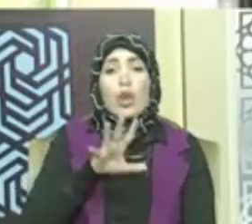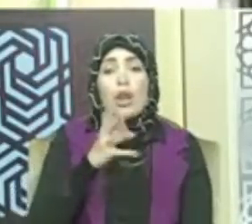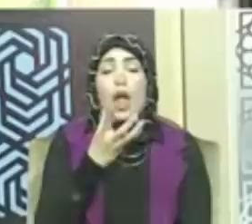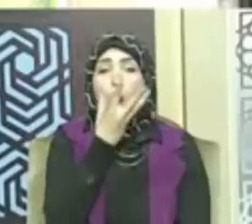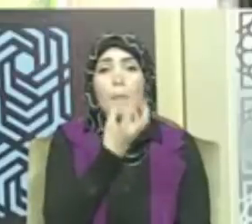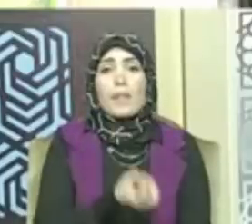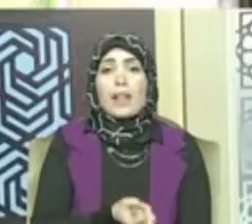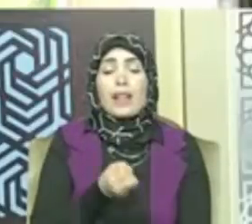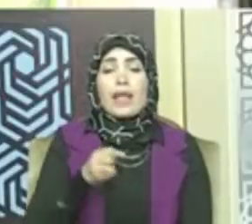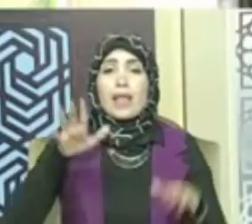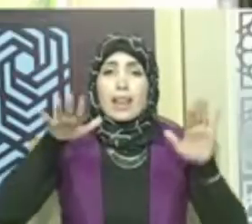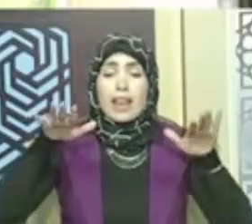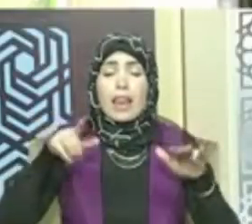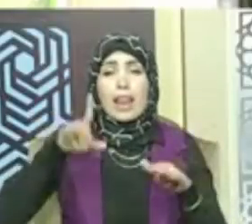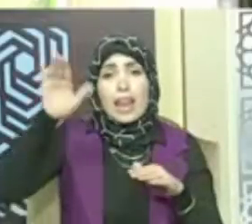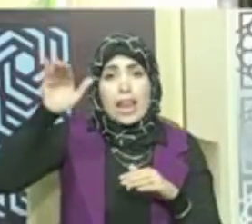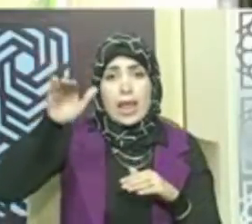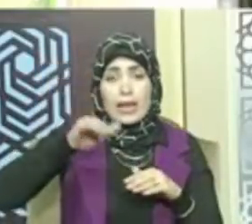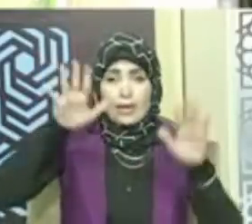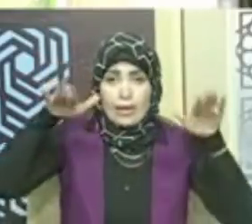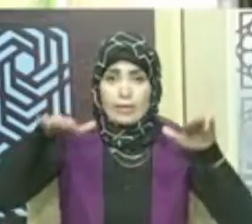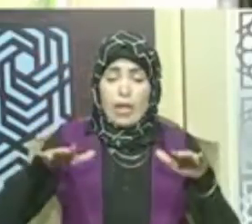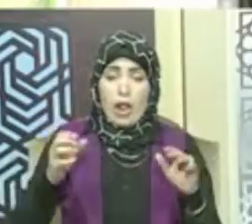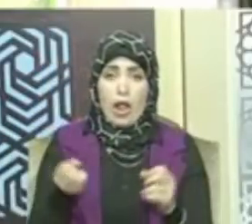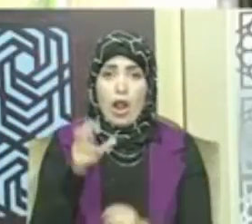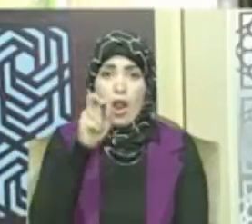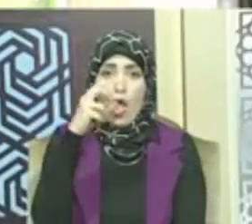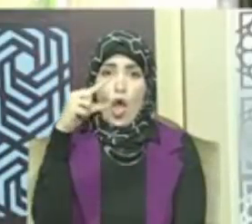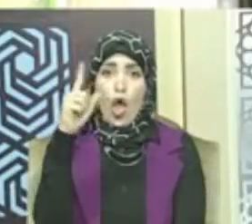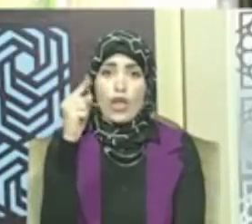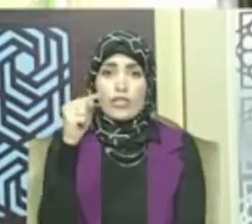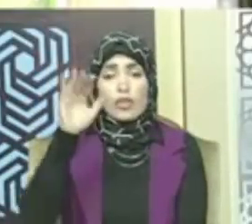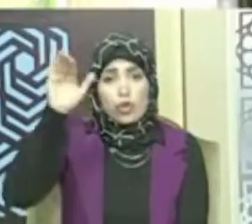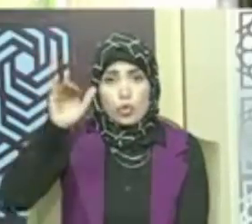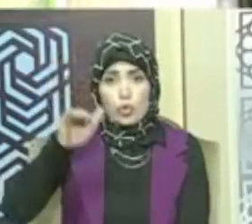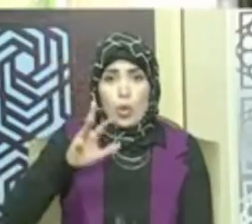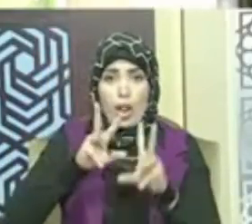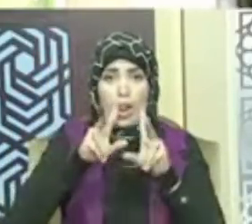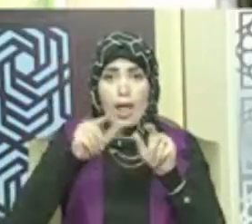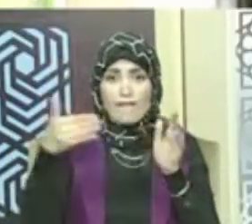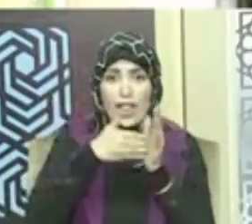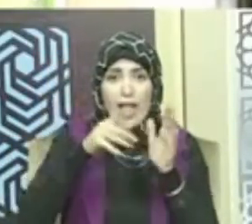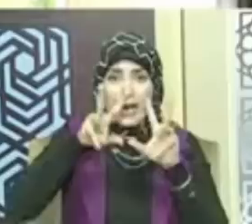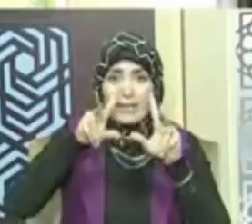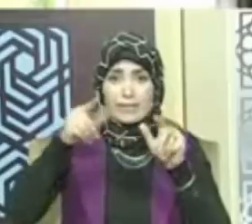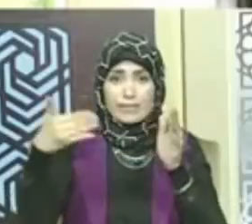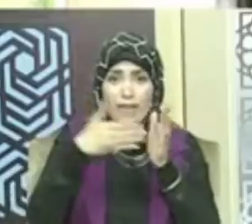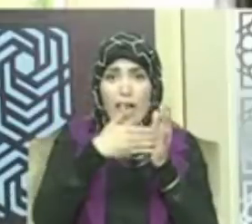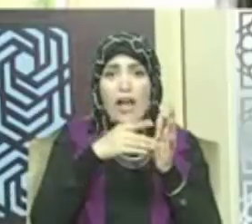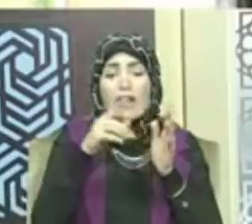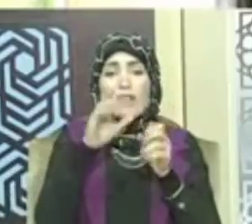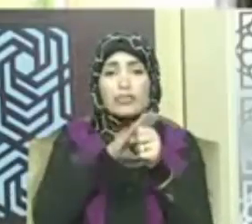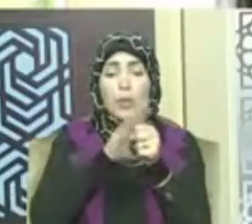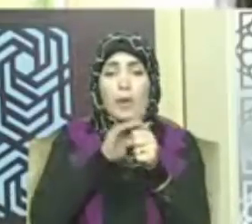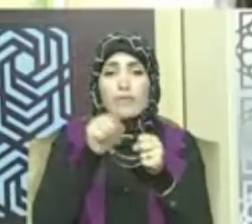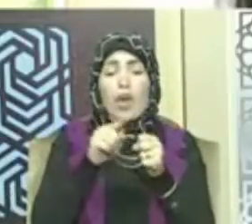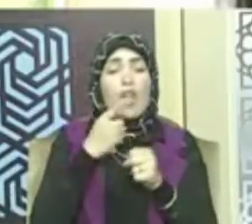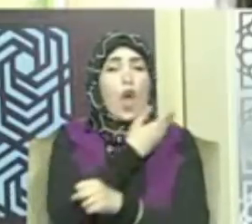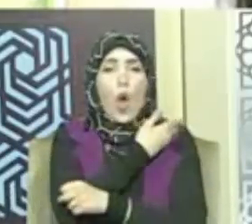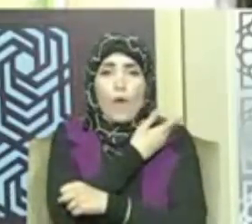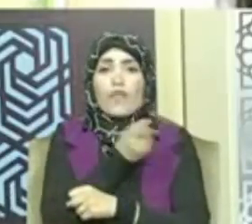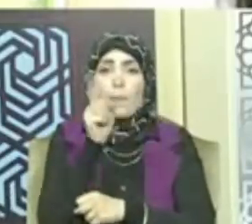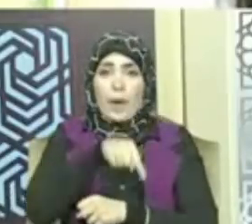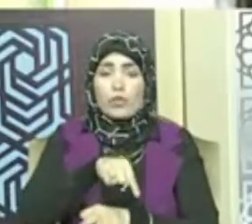القدر إيمانا واحتسابا غفر له ما تقدم من ذنبه، وما من